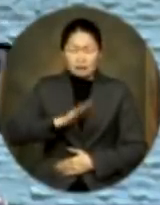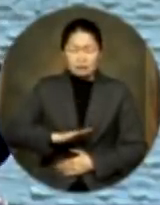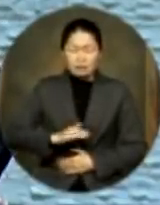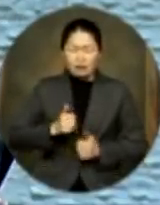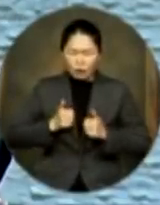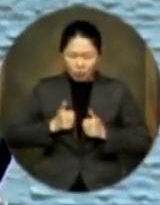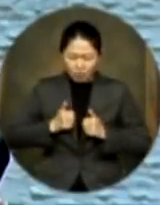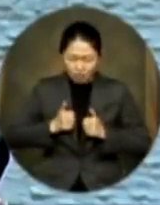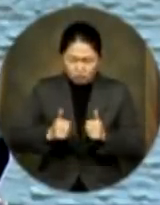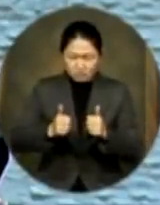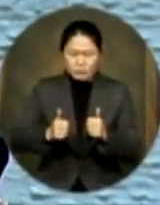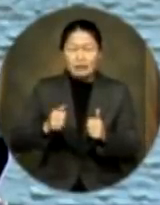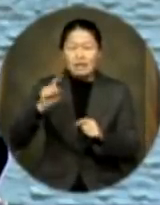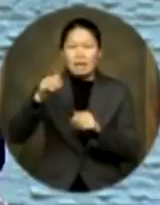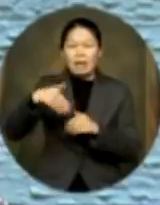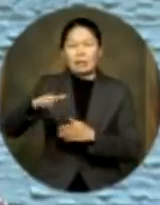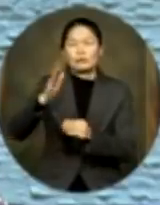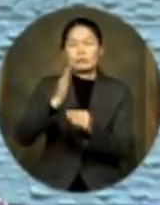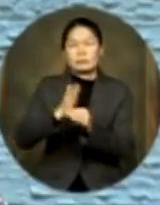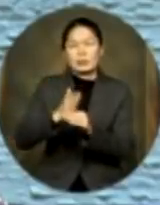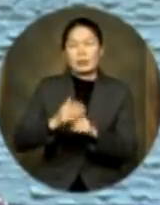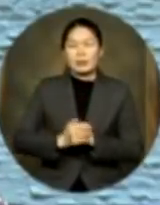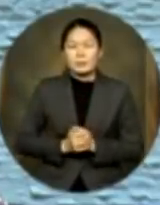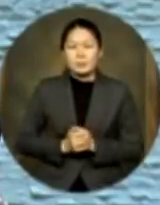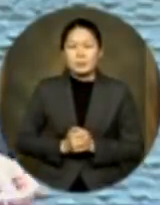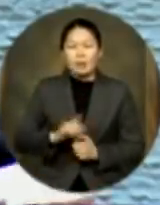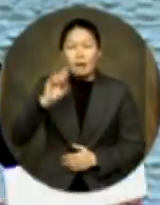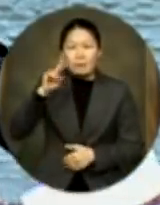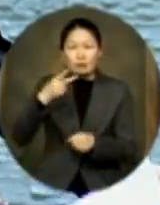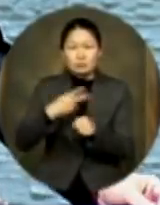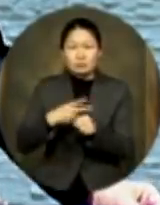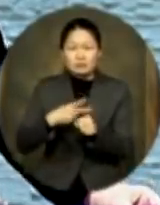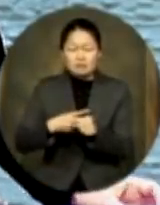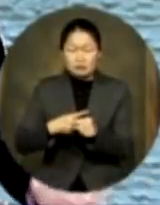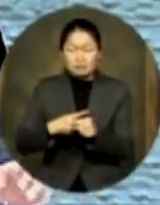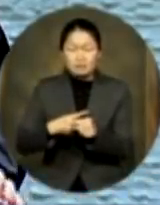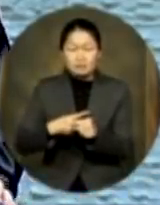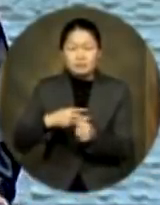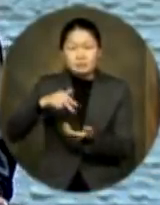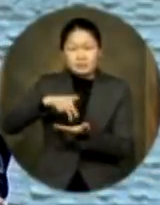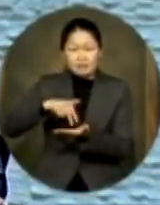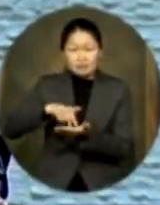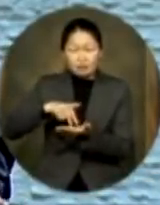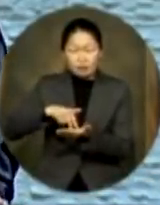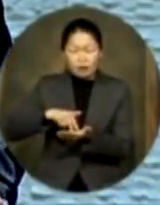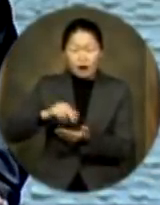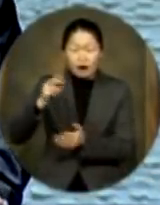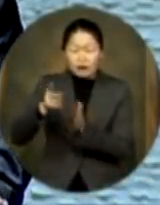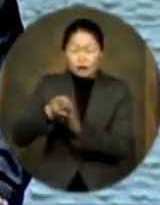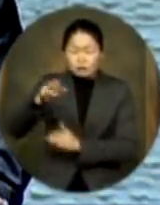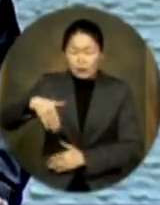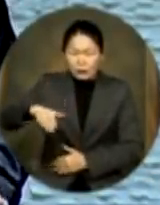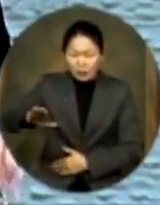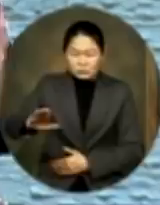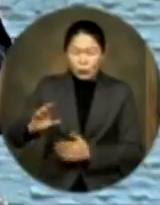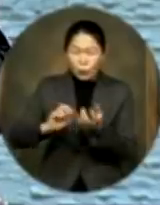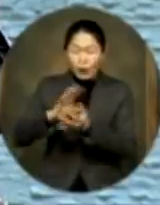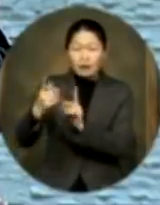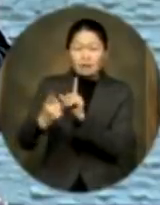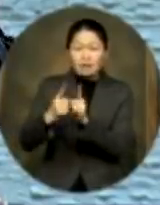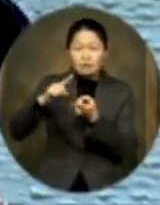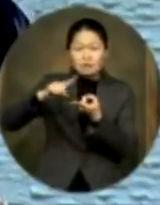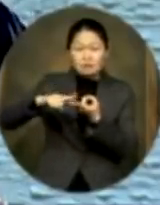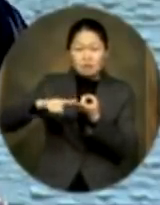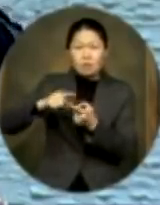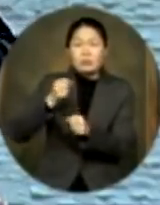예루살렘으로 지금 가고 있는 거죠 사도 바울에게 있어서 예루살렘에 가서 환란을 당할 것이라고 하는 것에 대해서